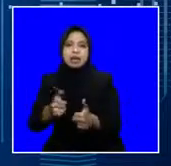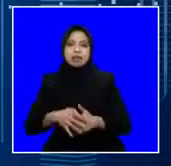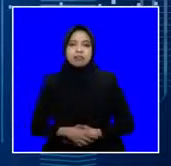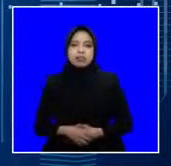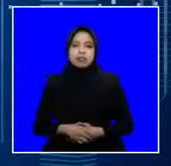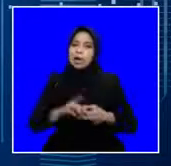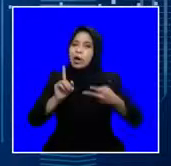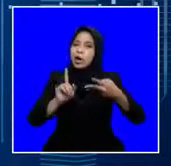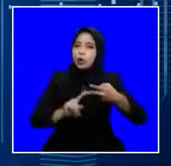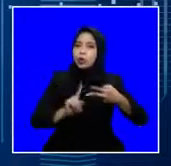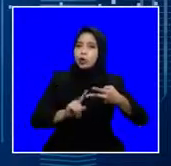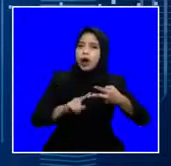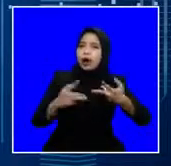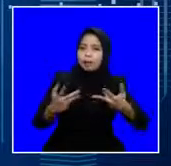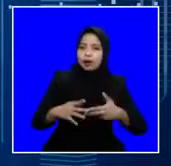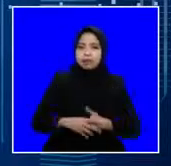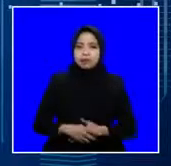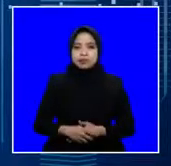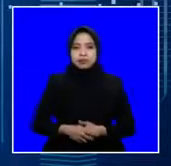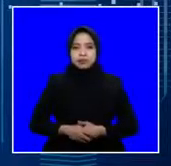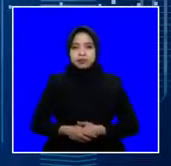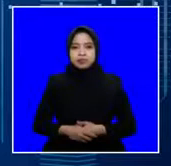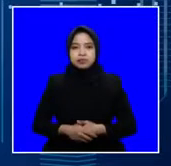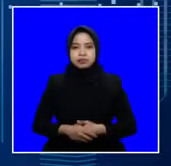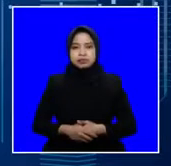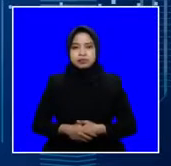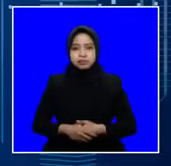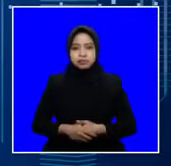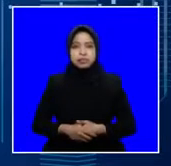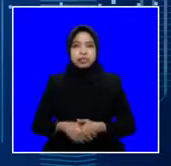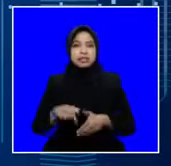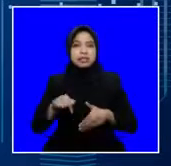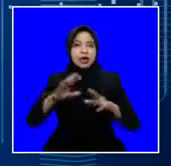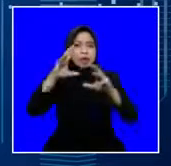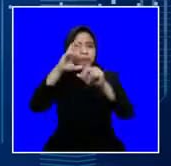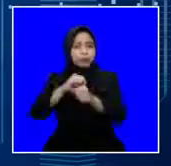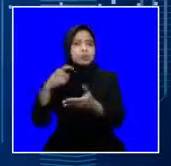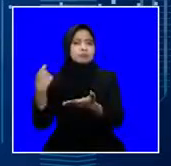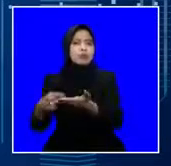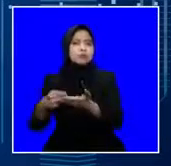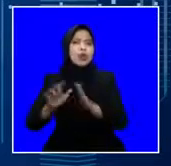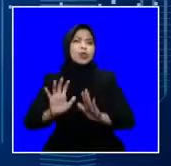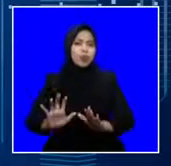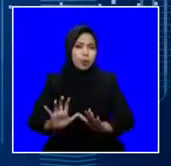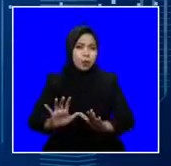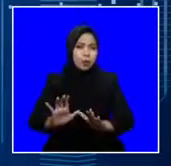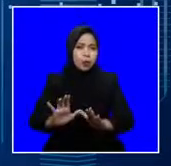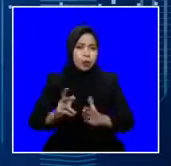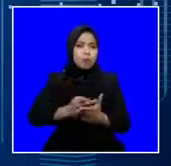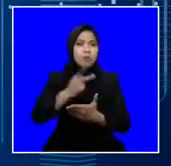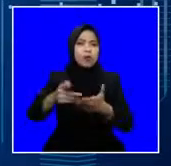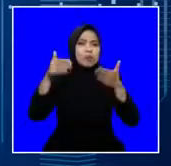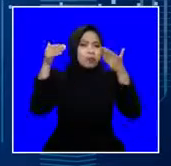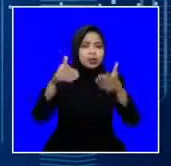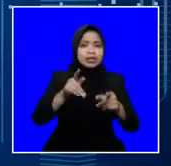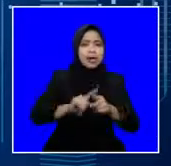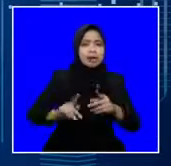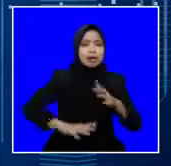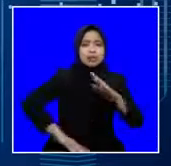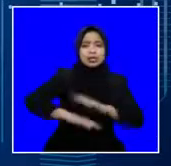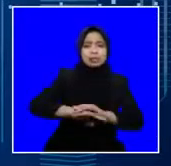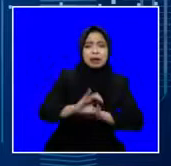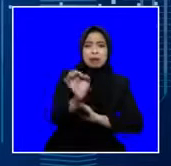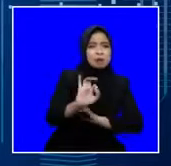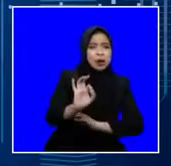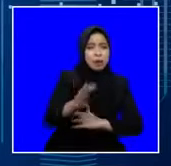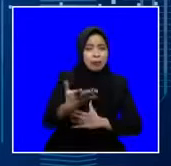tren kedua adalah kita selama ini fokus kepada mahasiswanya sendiri ya, atau MIL program, tapi belum cukup emfasis